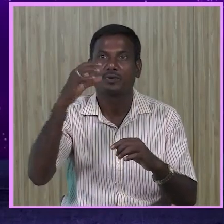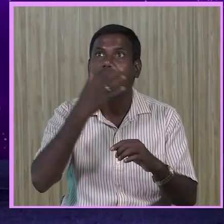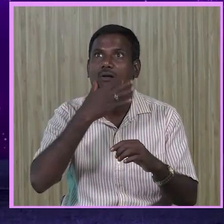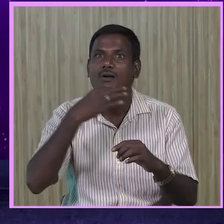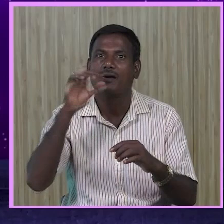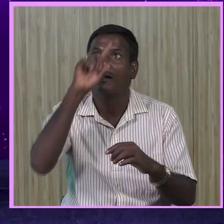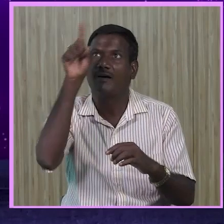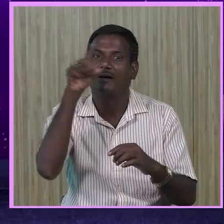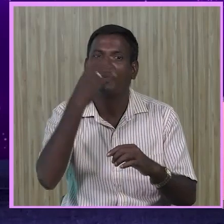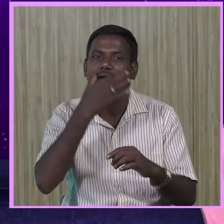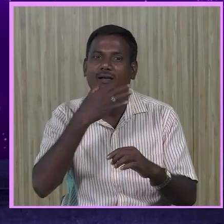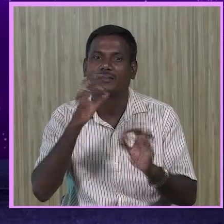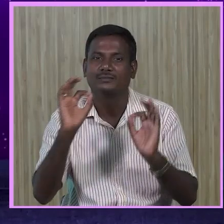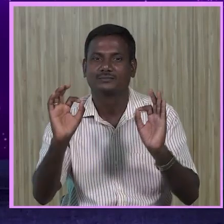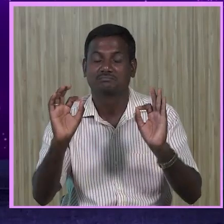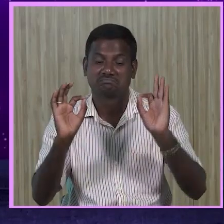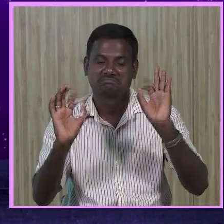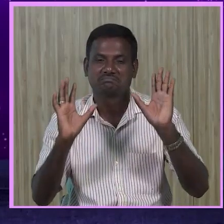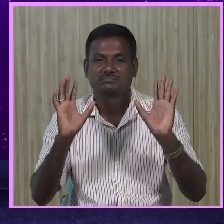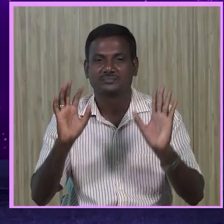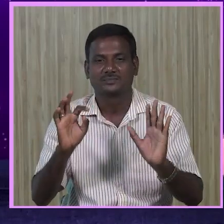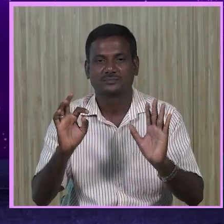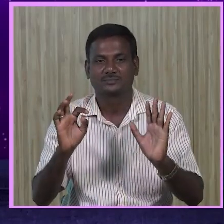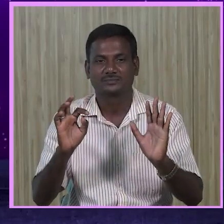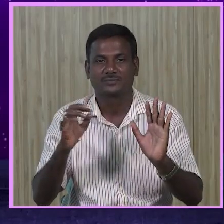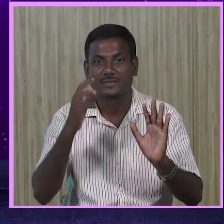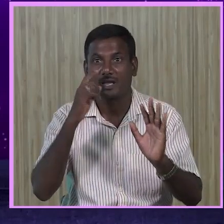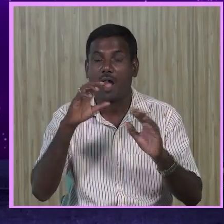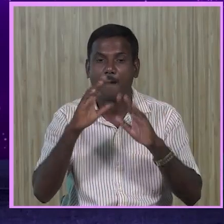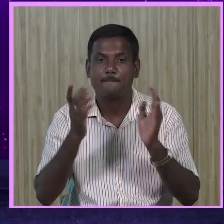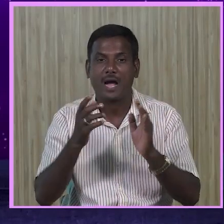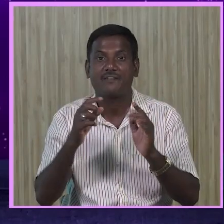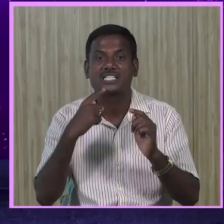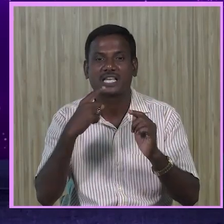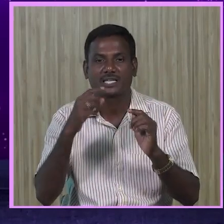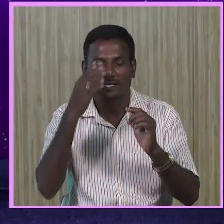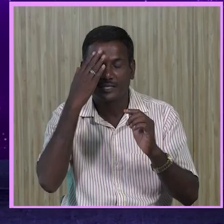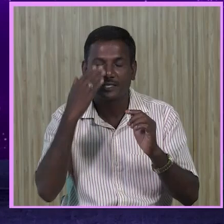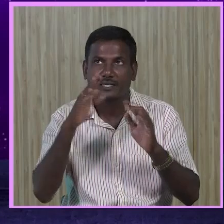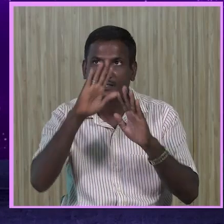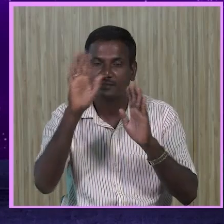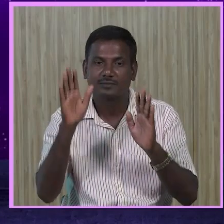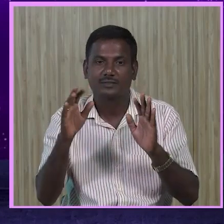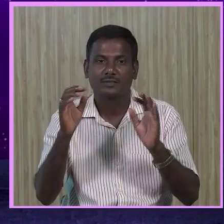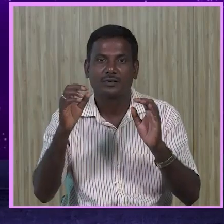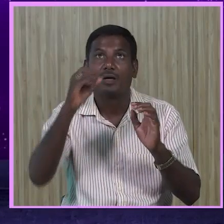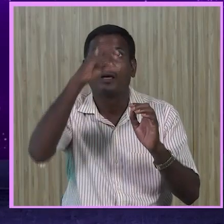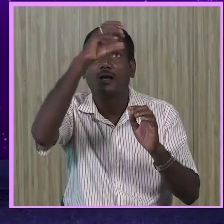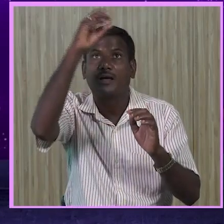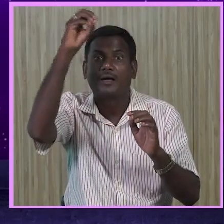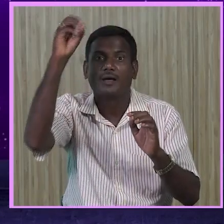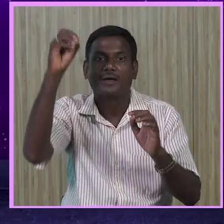அழகு அவ்வளவு அம்சமாக இருக்கும். அதே மாதிரி அமாவாசைக்கும் சரி, மற்ற நாட்களும் சரி, நட்சத்திரங்களுடைய